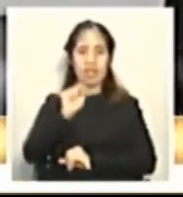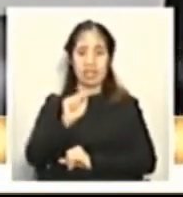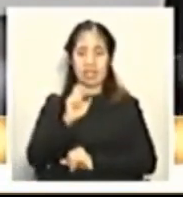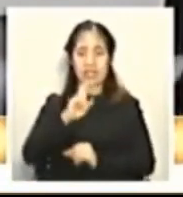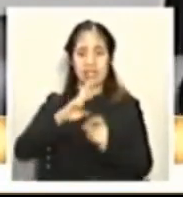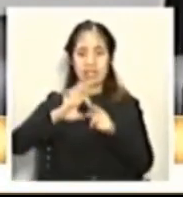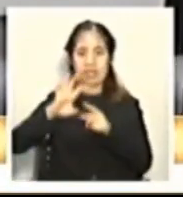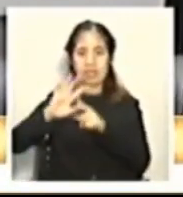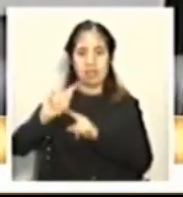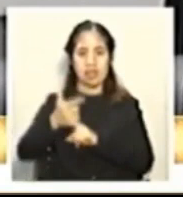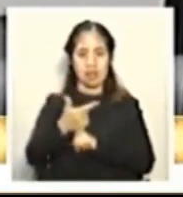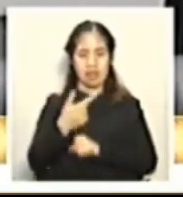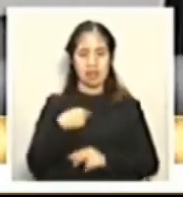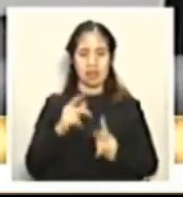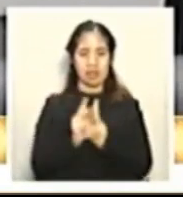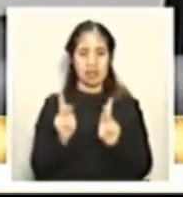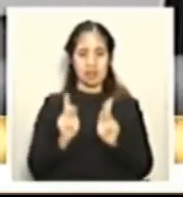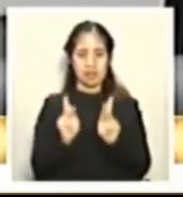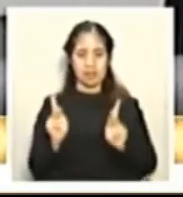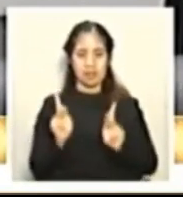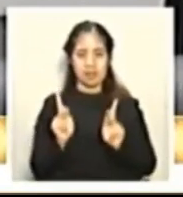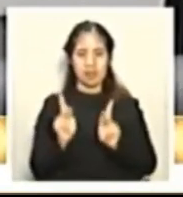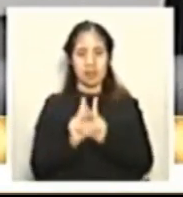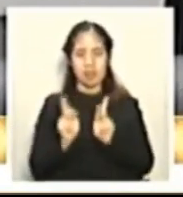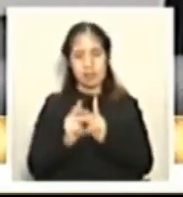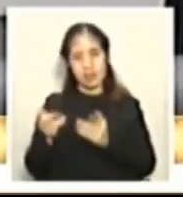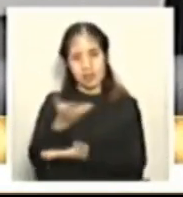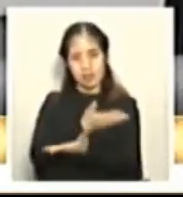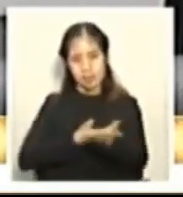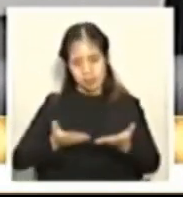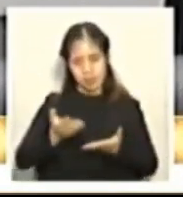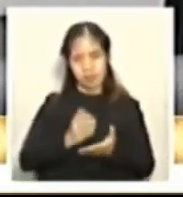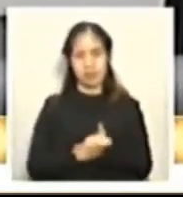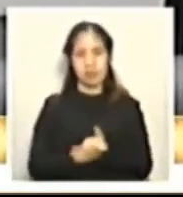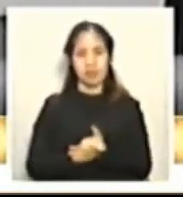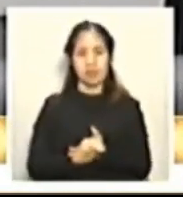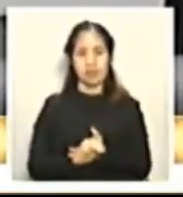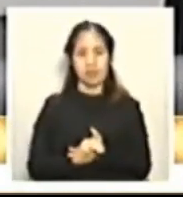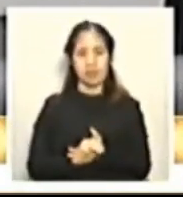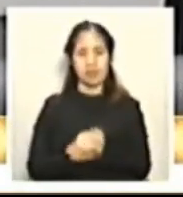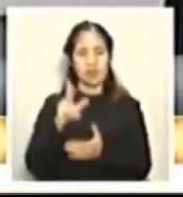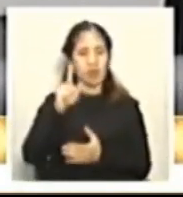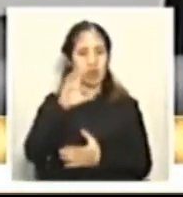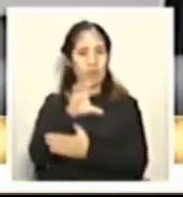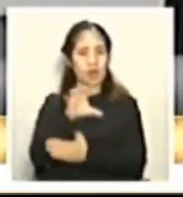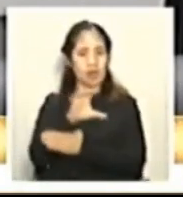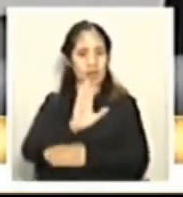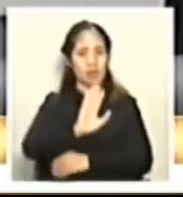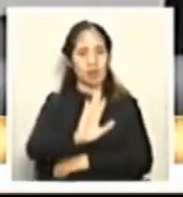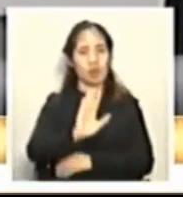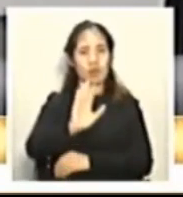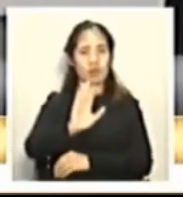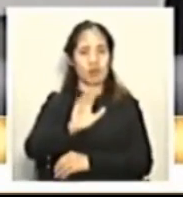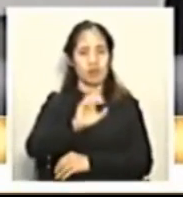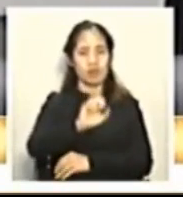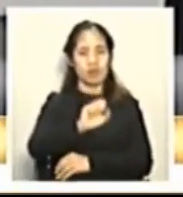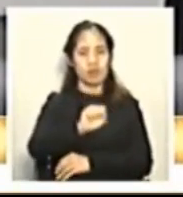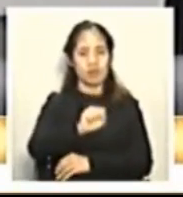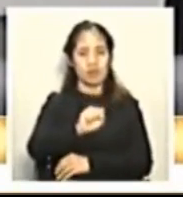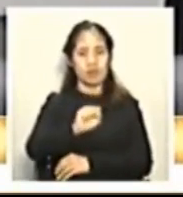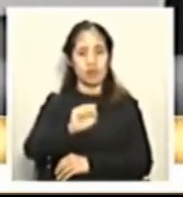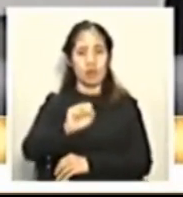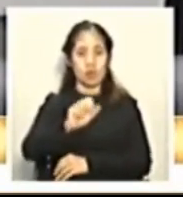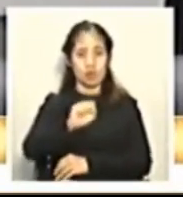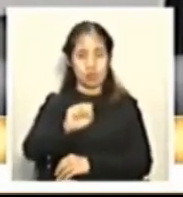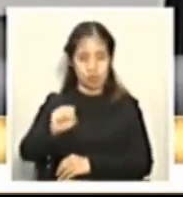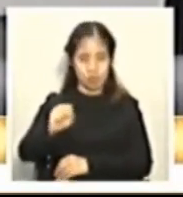างที่คณะกรรมการได้ไปพิจารณามาในข้อบังคับของสภาผู้แทนราษฎรเราได้ใส่